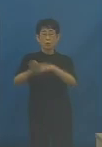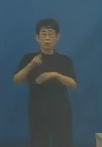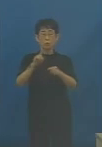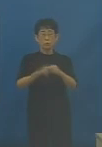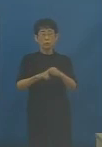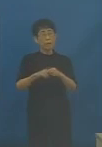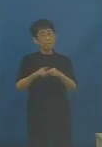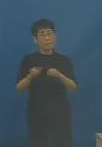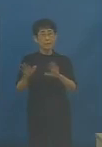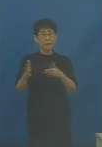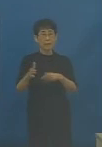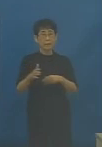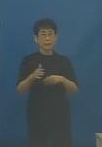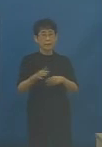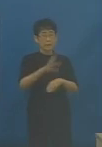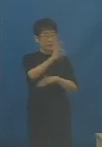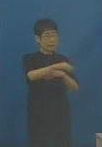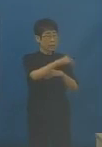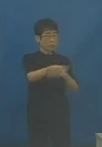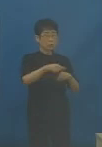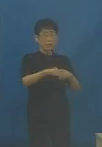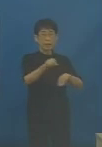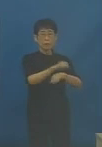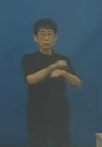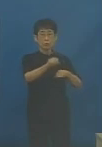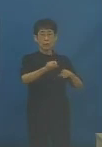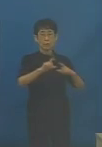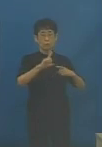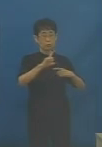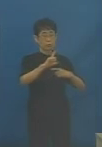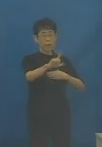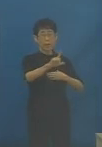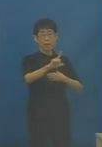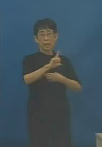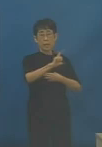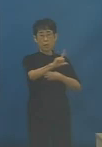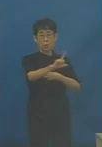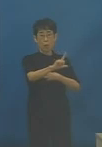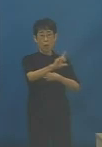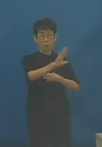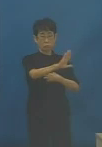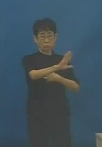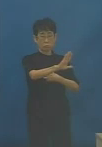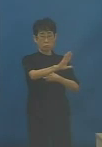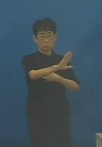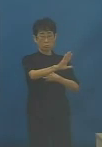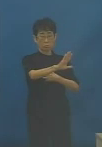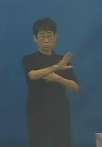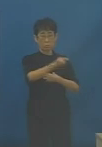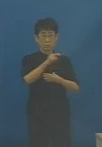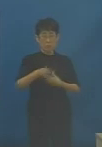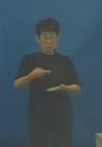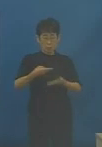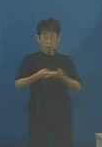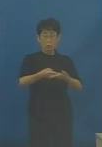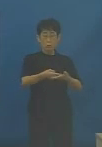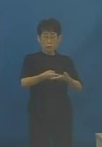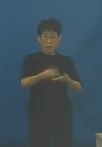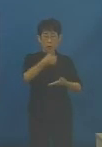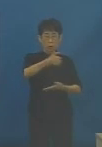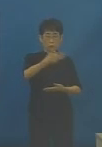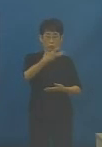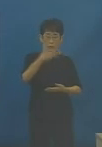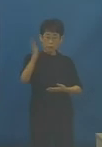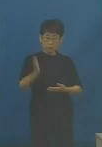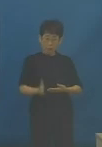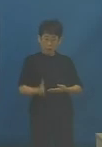でしょうか。で政府は今特別警報が出ています。で今 の病床使用率は 58% 前後ぐらい